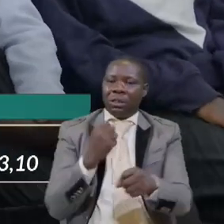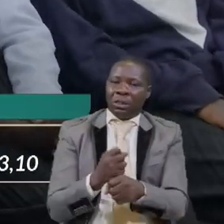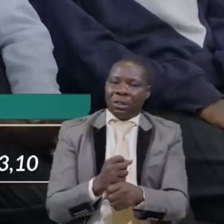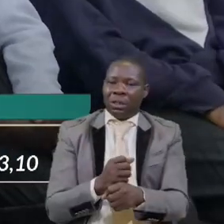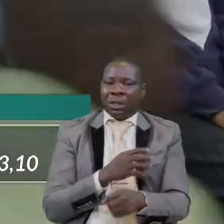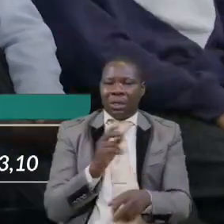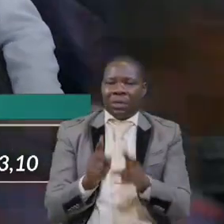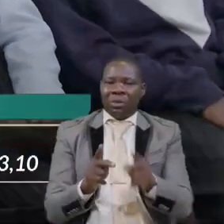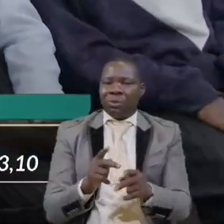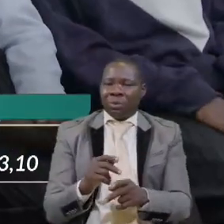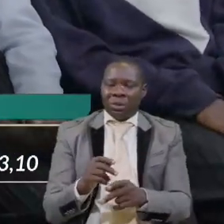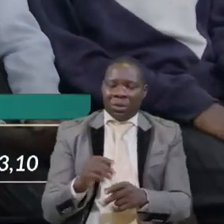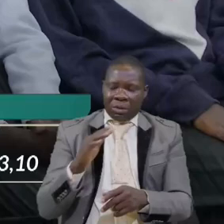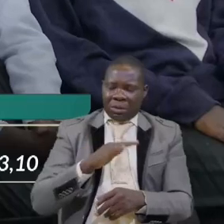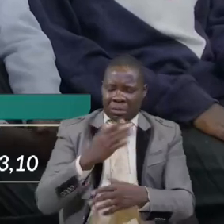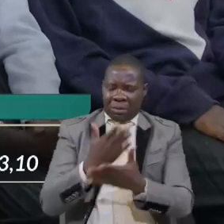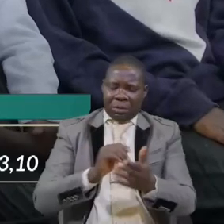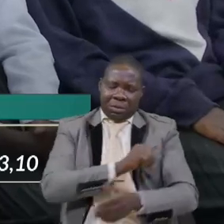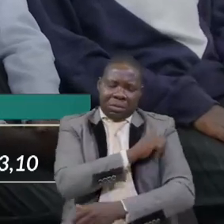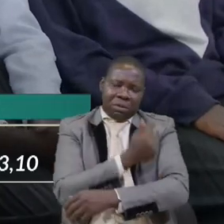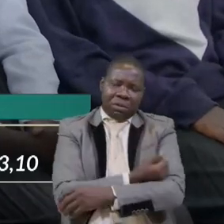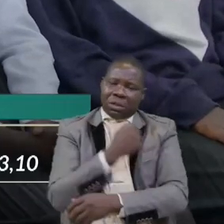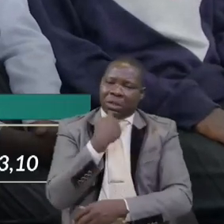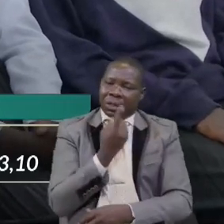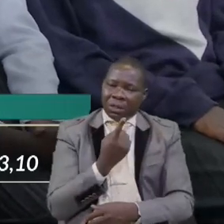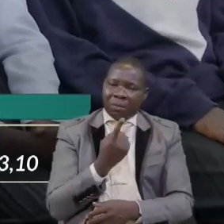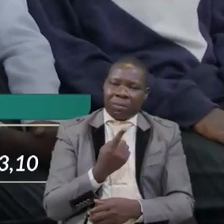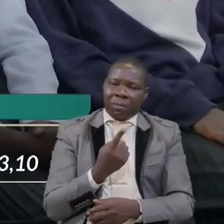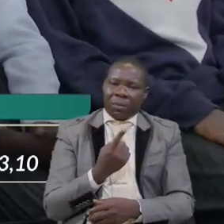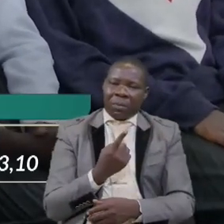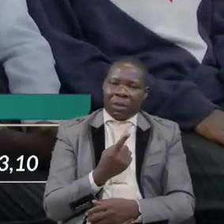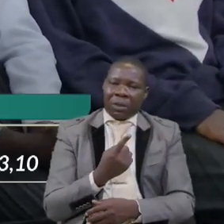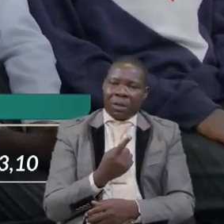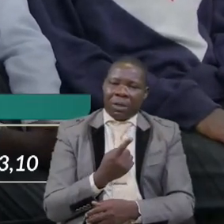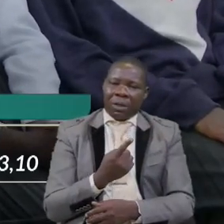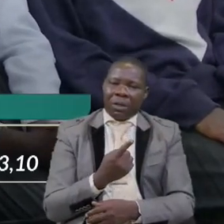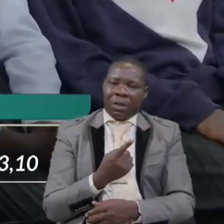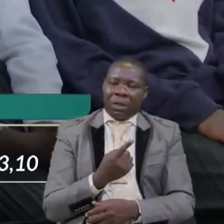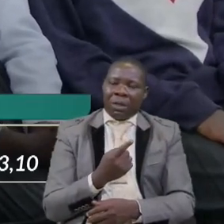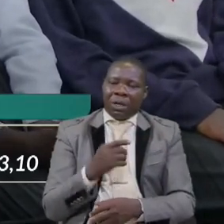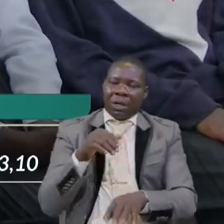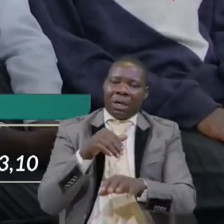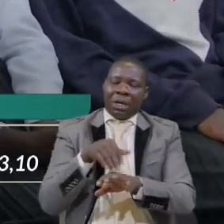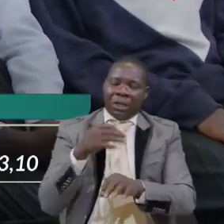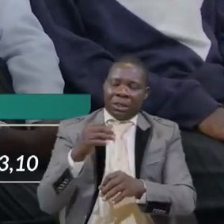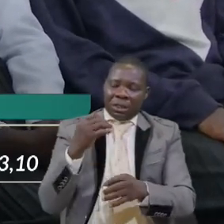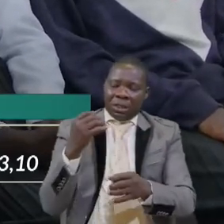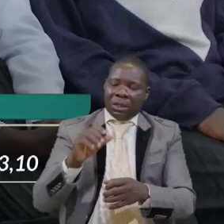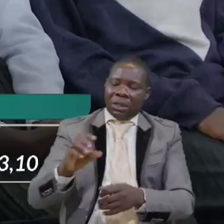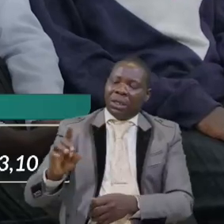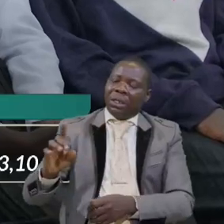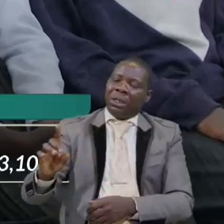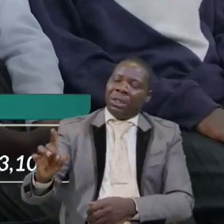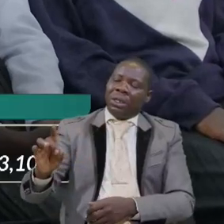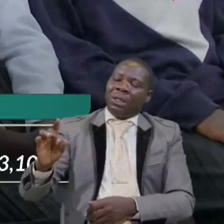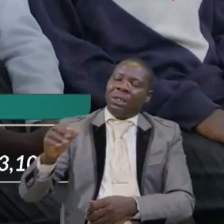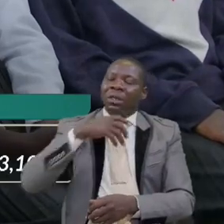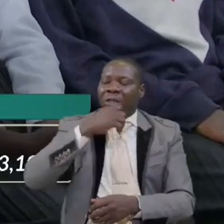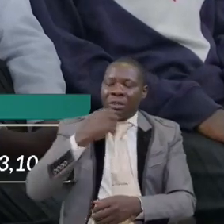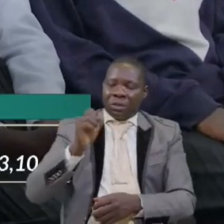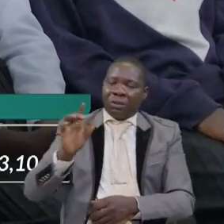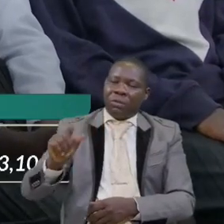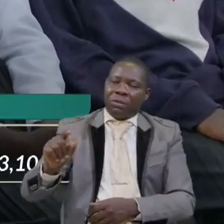Et certaines autorités ont dit, il est arrivé là-bas à 20 ans, et après 70 ans, l'homme avait